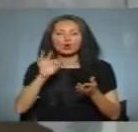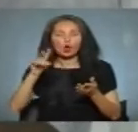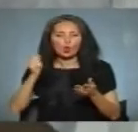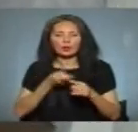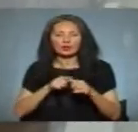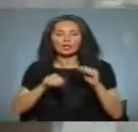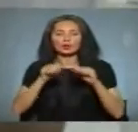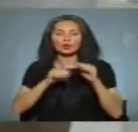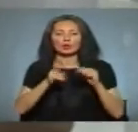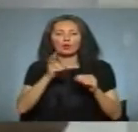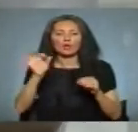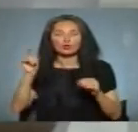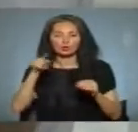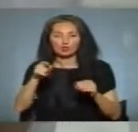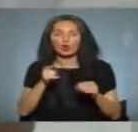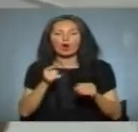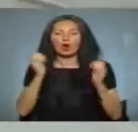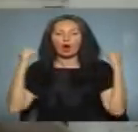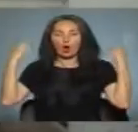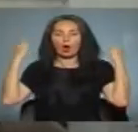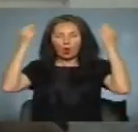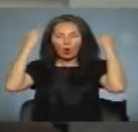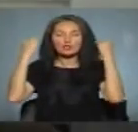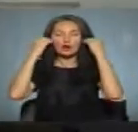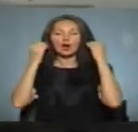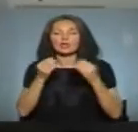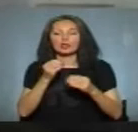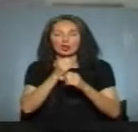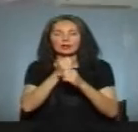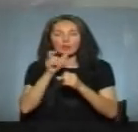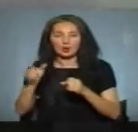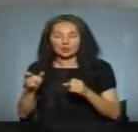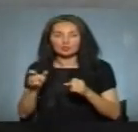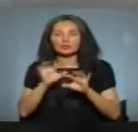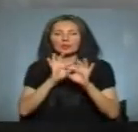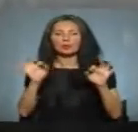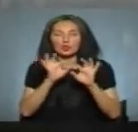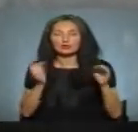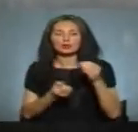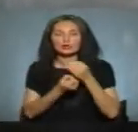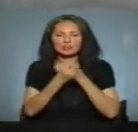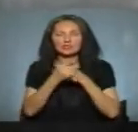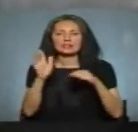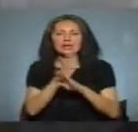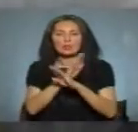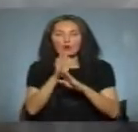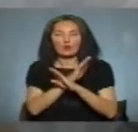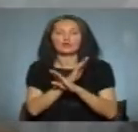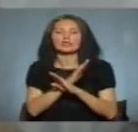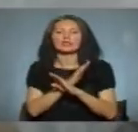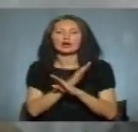одягає лаборант Олег Ковальчук. То в нас, пояснюю, звідси повітря йде за